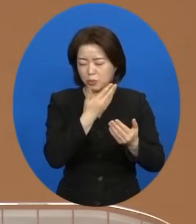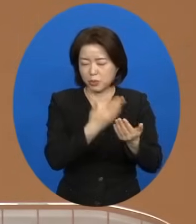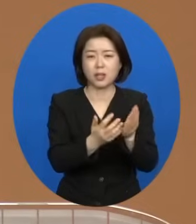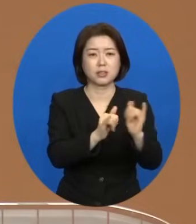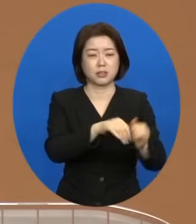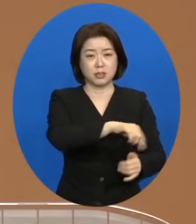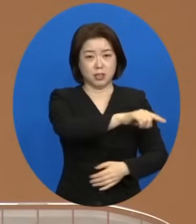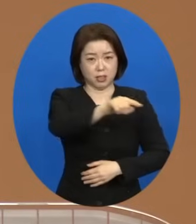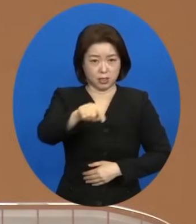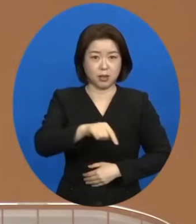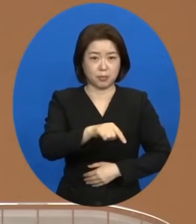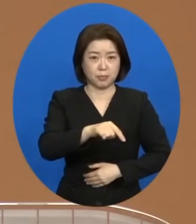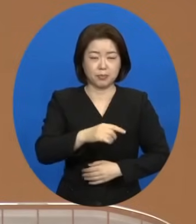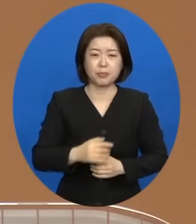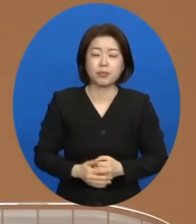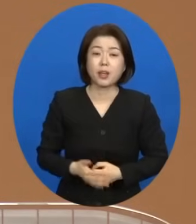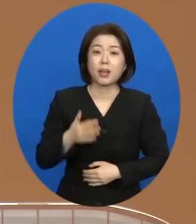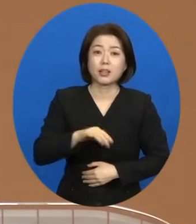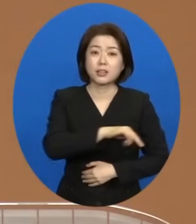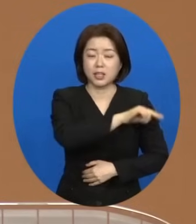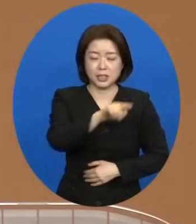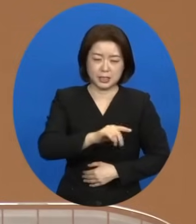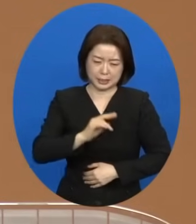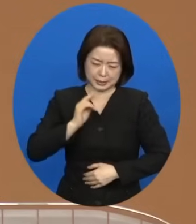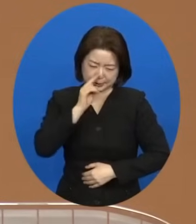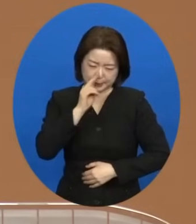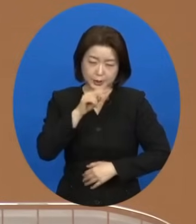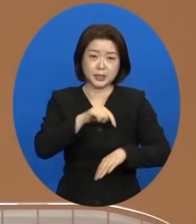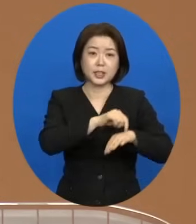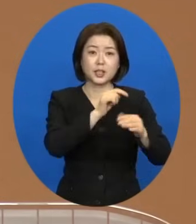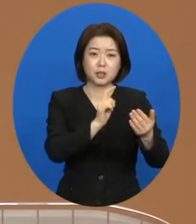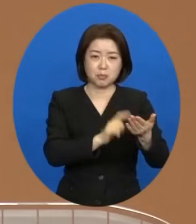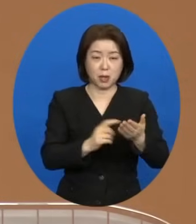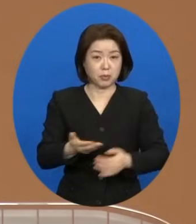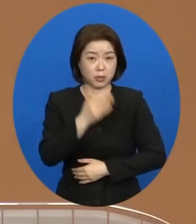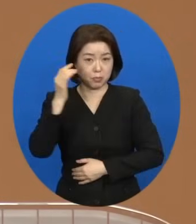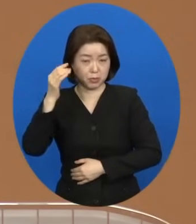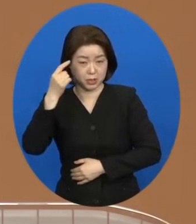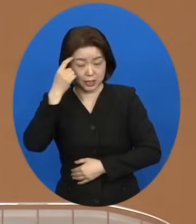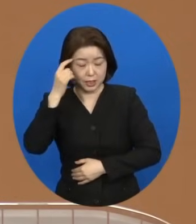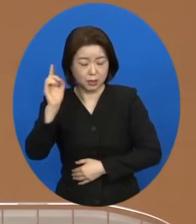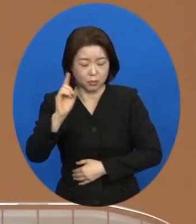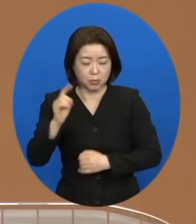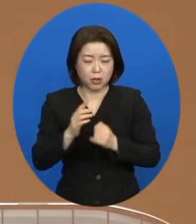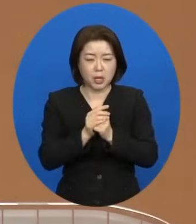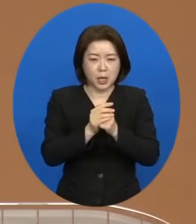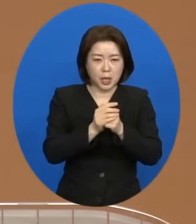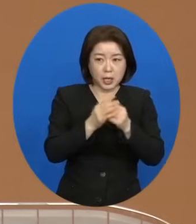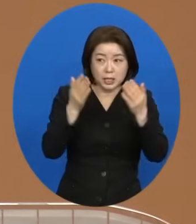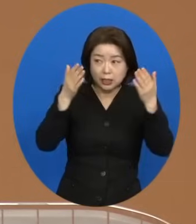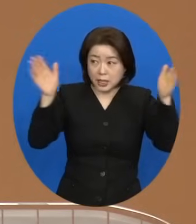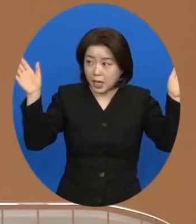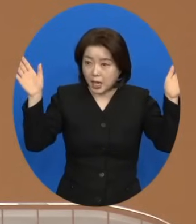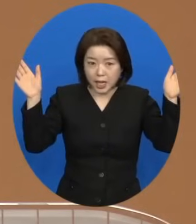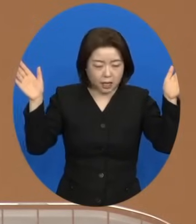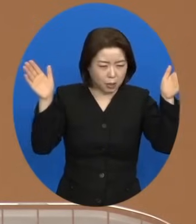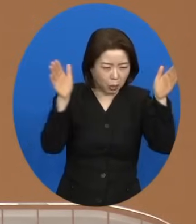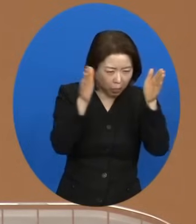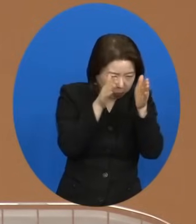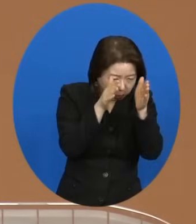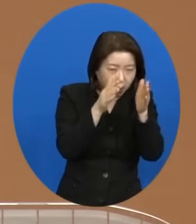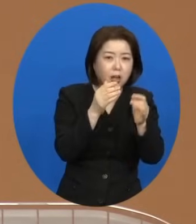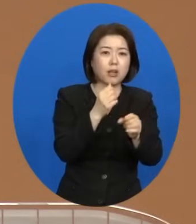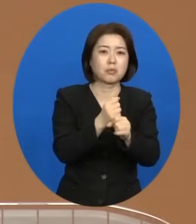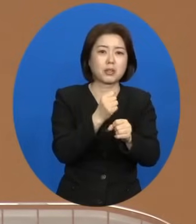우리 주위에 있는 분들이 근데이 시기심은 여러분 기억하시죠 좁은 시야거리 좁아지는 거예요 왜